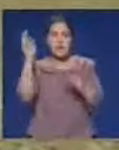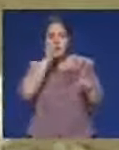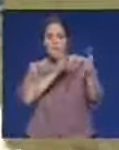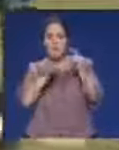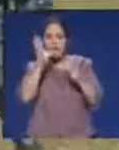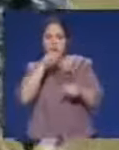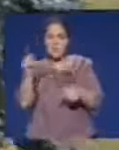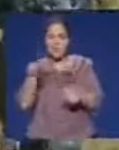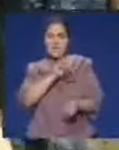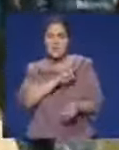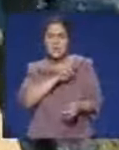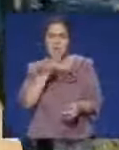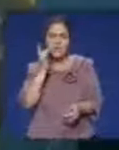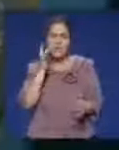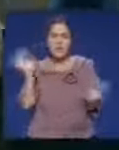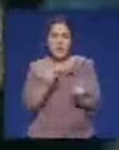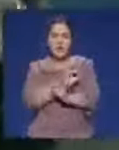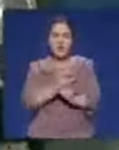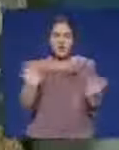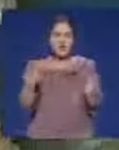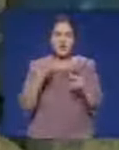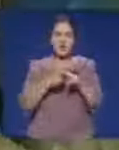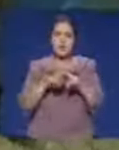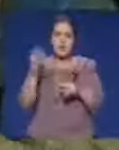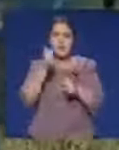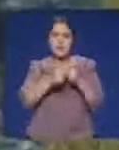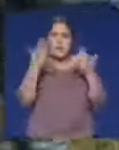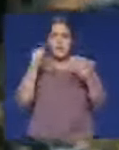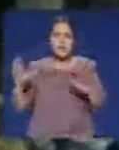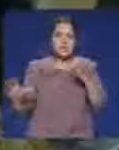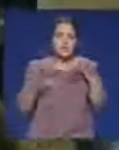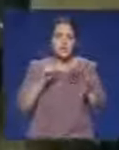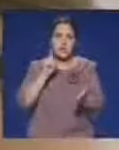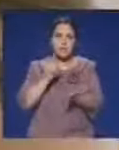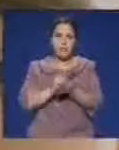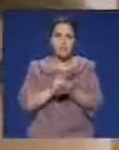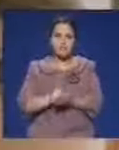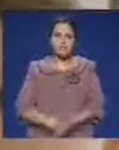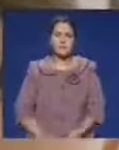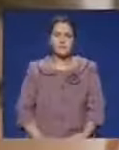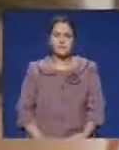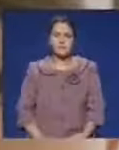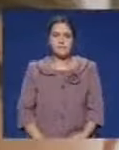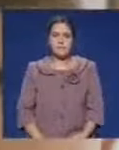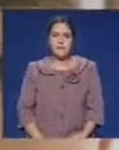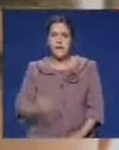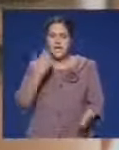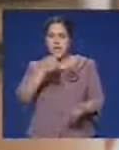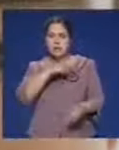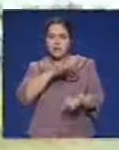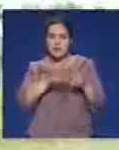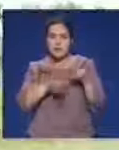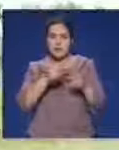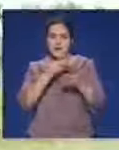Шарлотта хорошо справляется со своими профессиональными обязанностями, каждодневные тренировки никто не отменяет. Если настроения нету, собаки